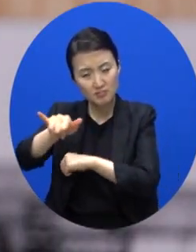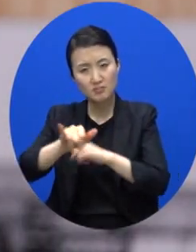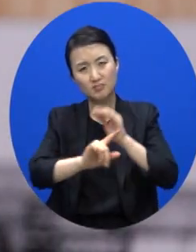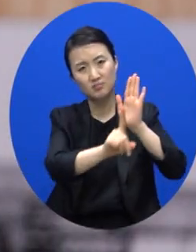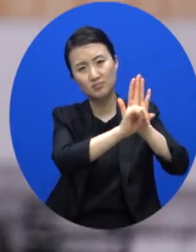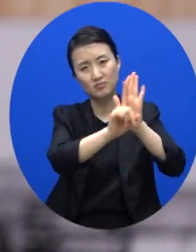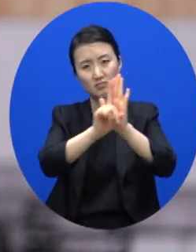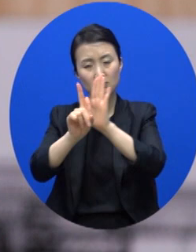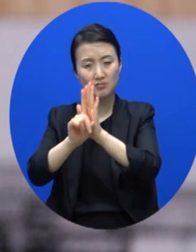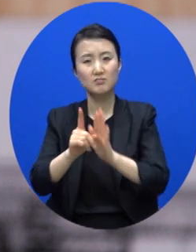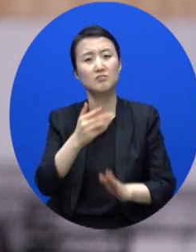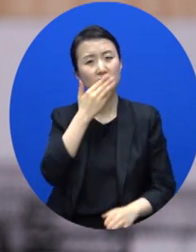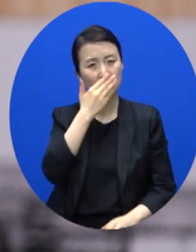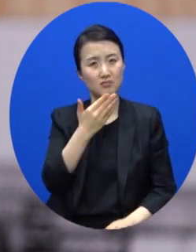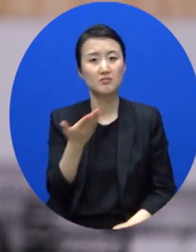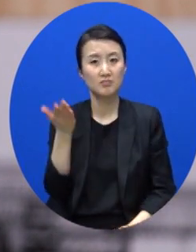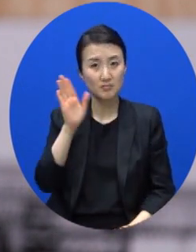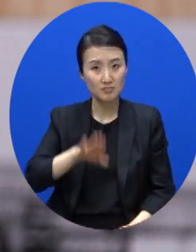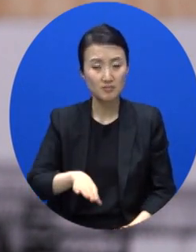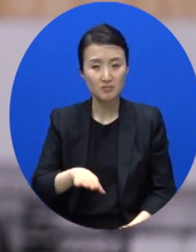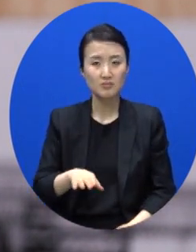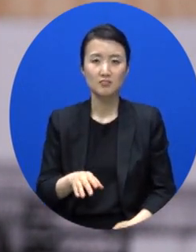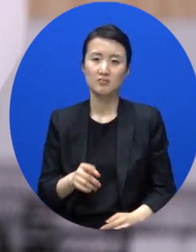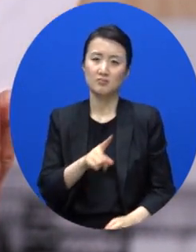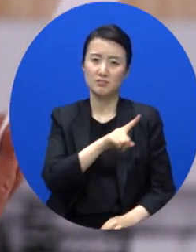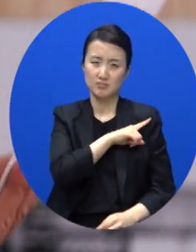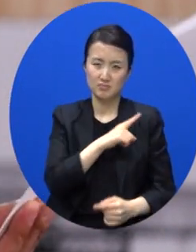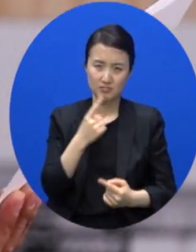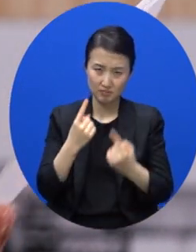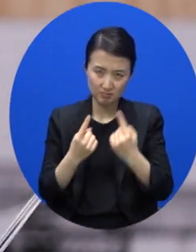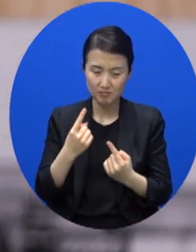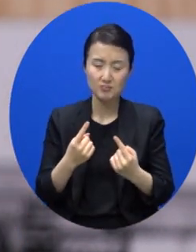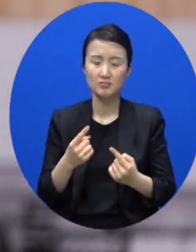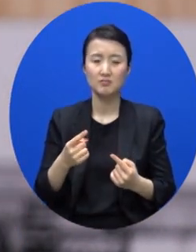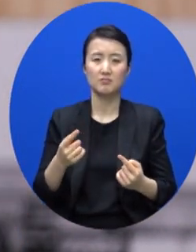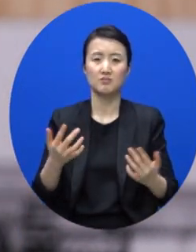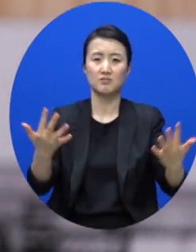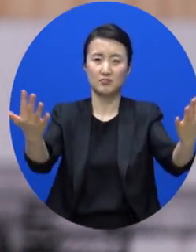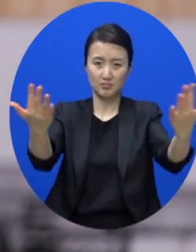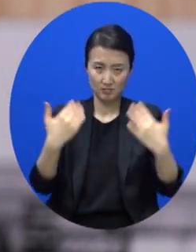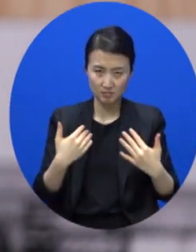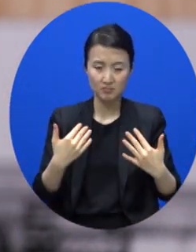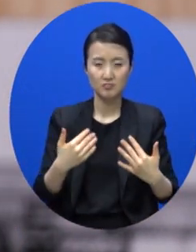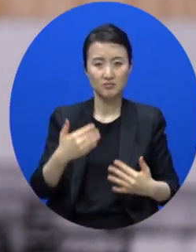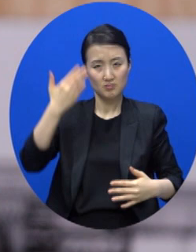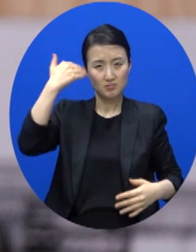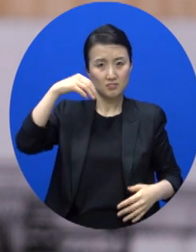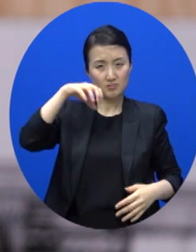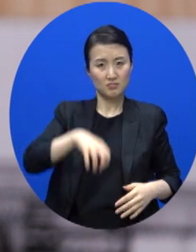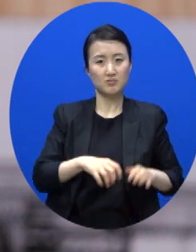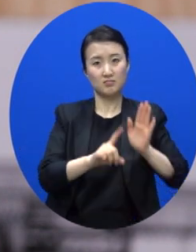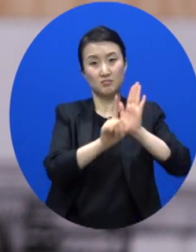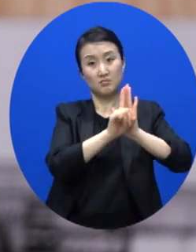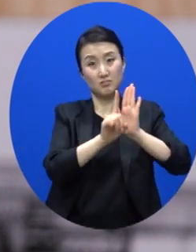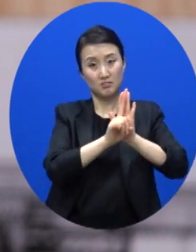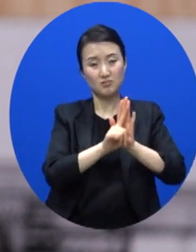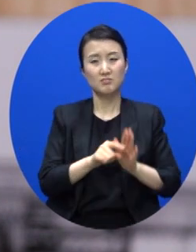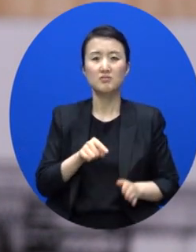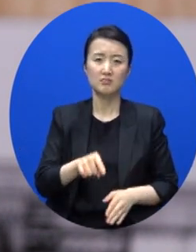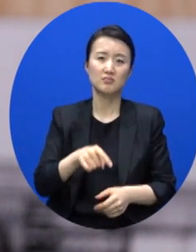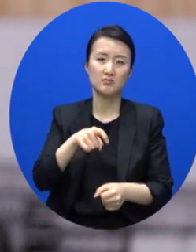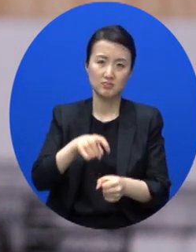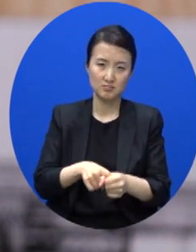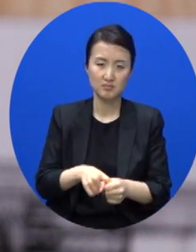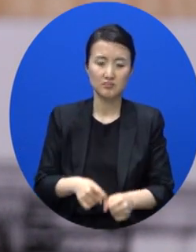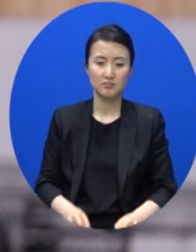너희들이 와라 해서 우리 우수한 문화를 알리는 장이 바로 이런 세계 피리 축제입니다.